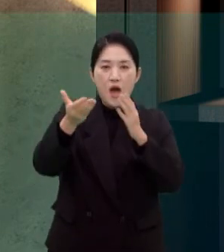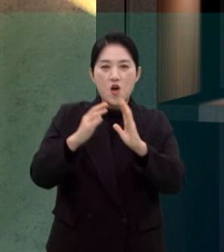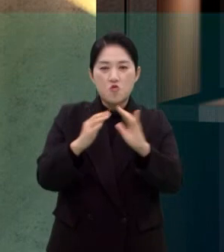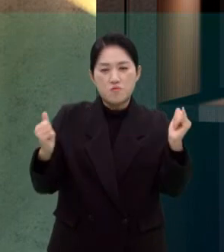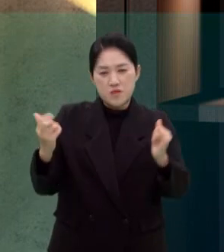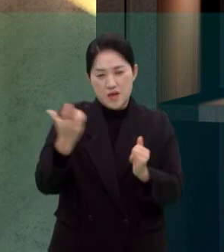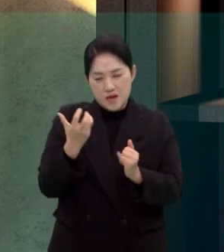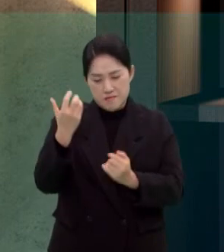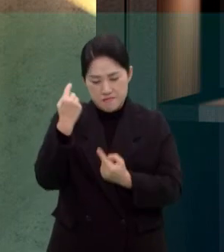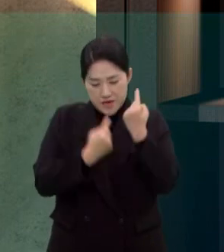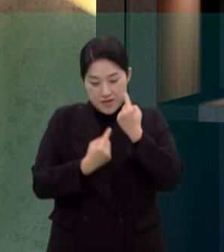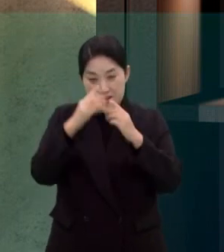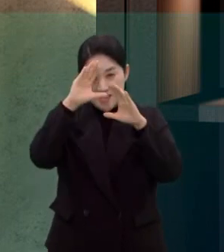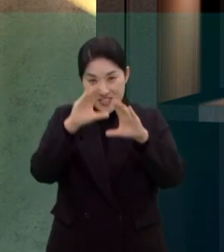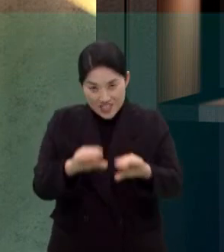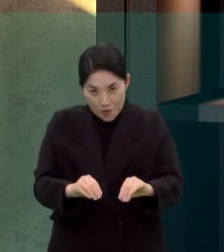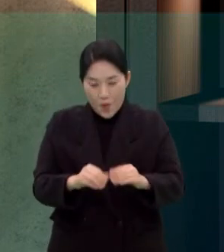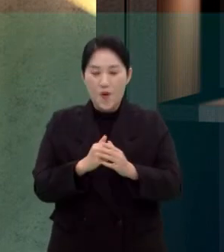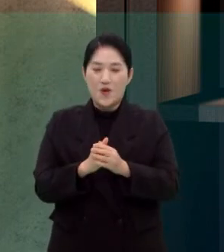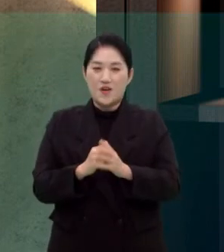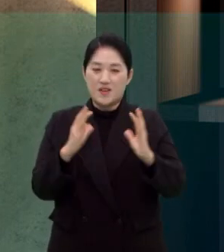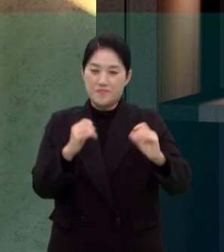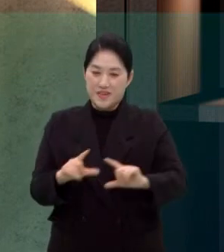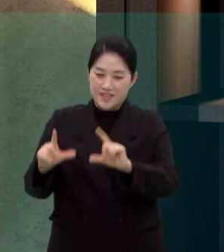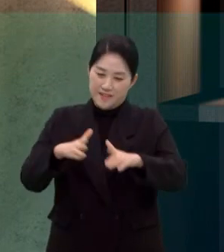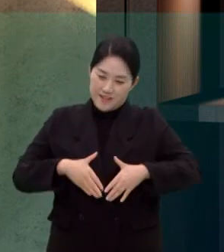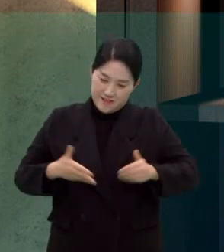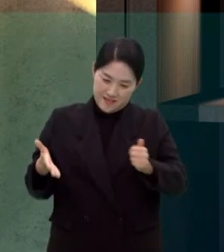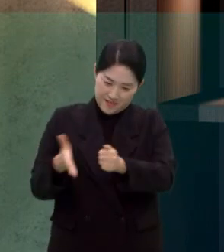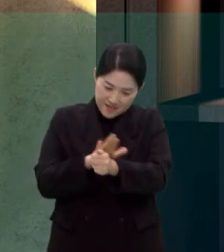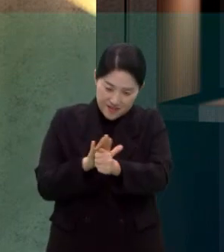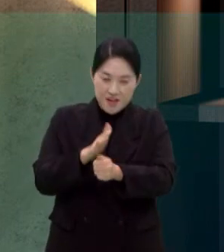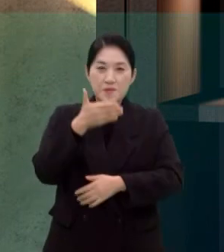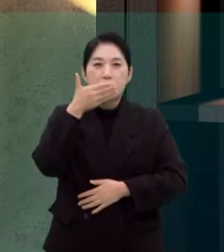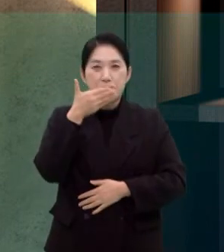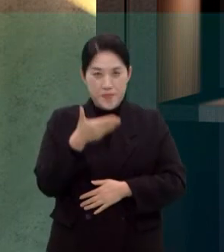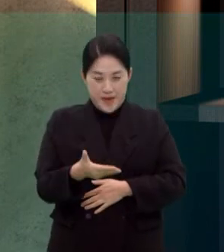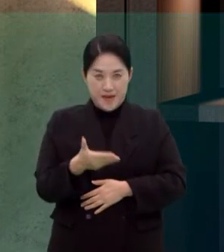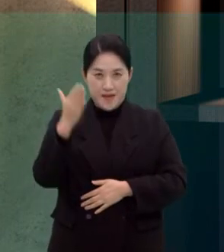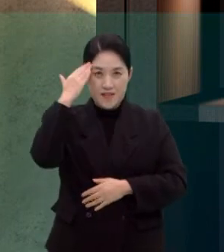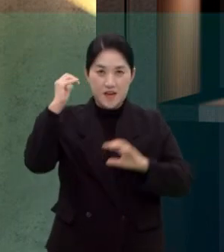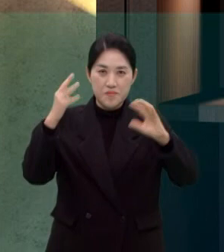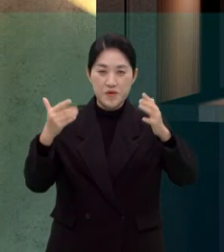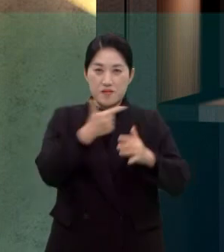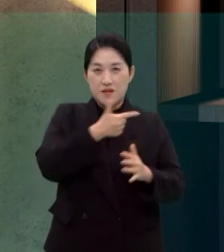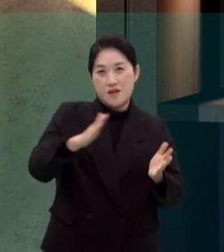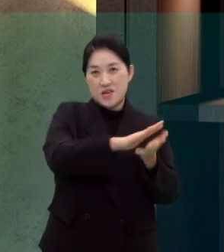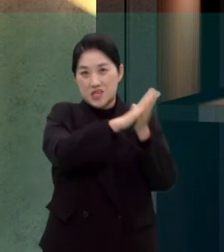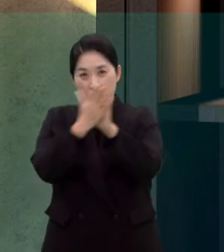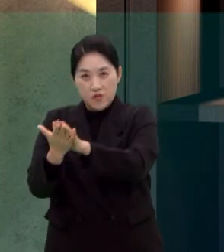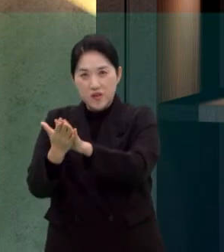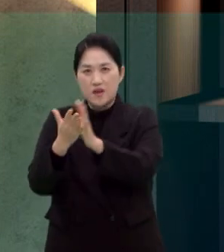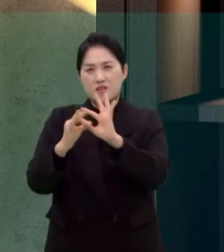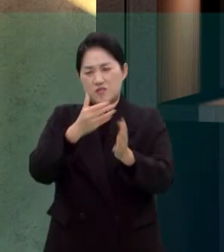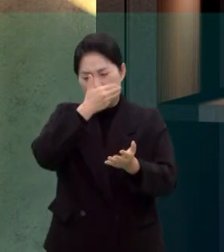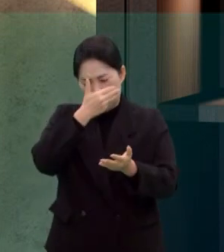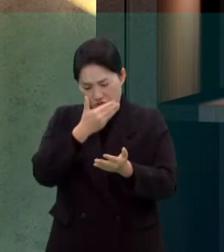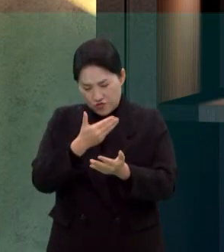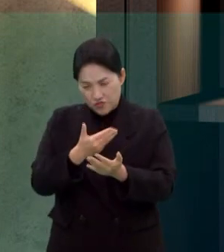아픔을 치유하고 민생을 따뜻이 어루만질 수 있는 대한민국 대전환의